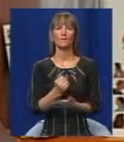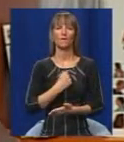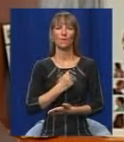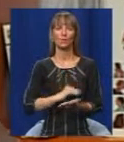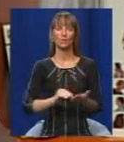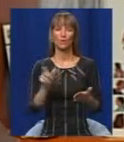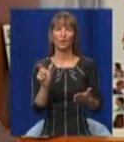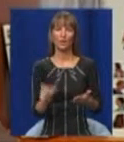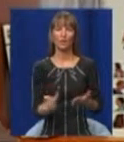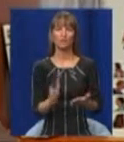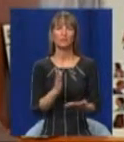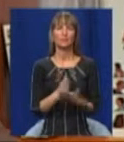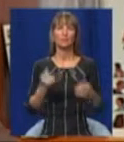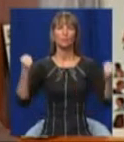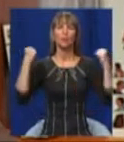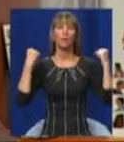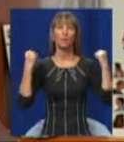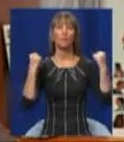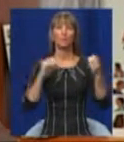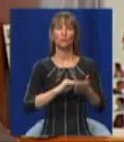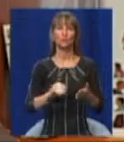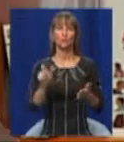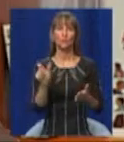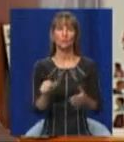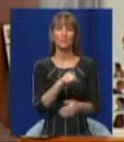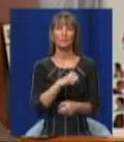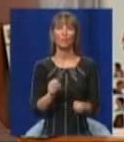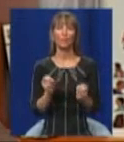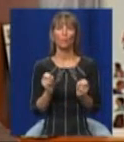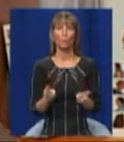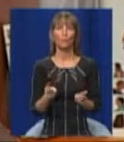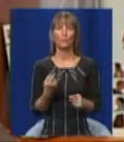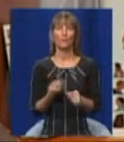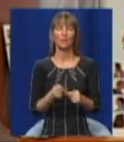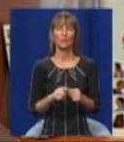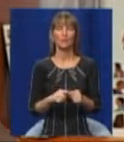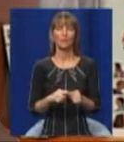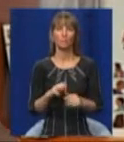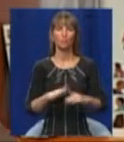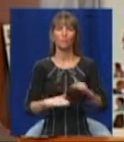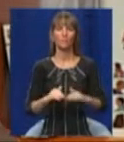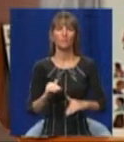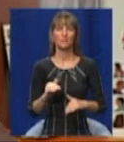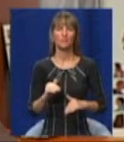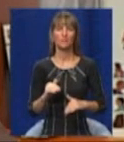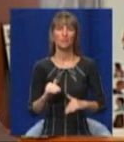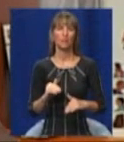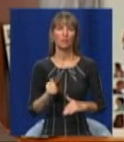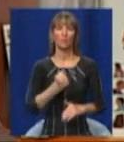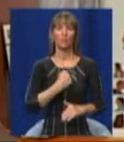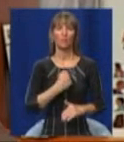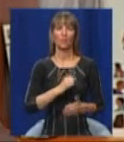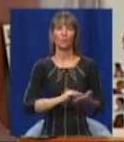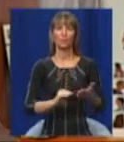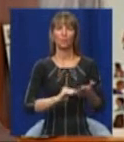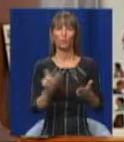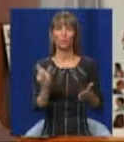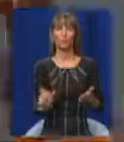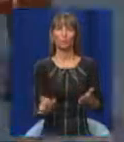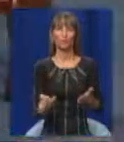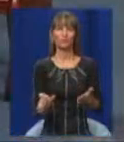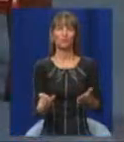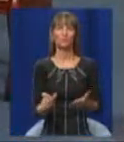есть, ну, спортивный. Ну, самая опасная профессия у журналиста, ну, военный все-таки, да. Воєнний